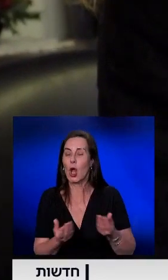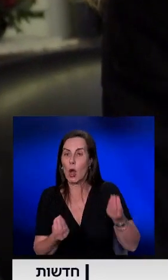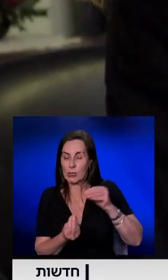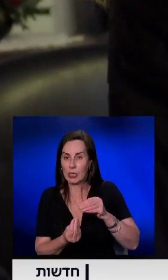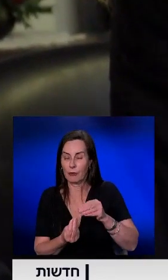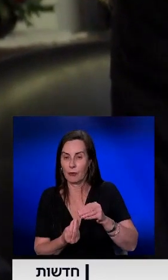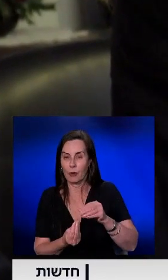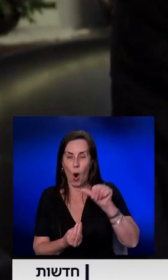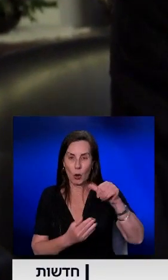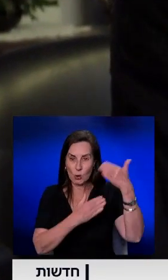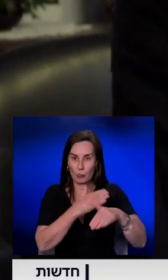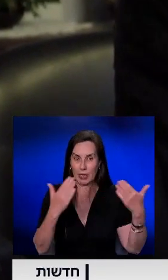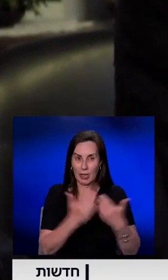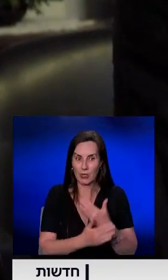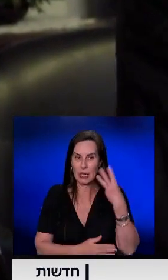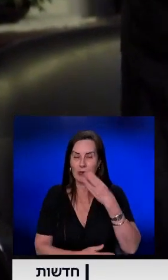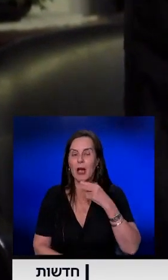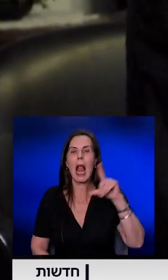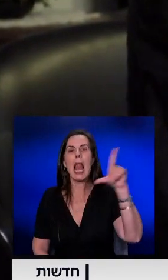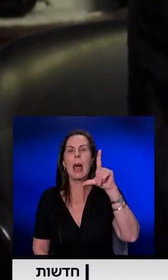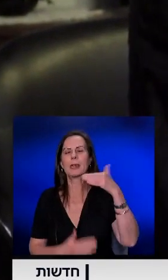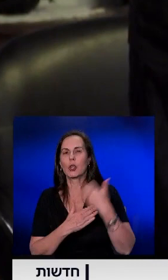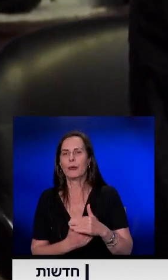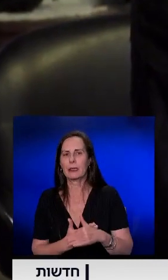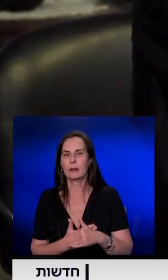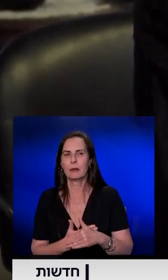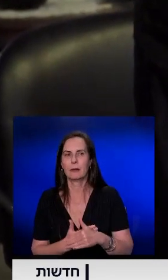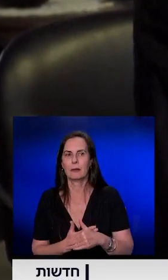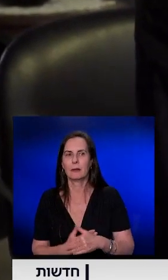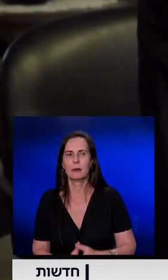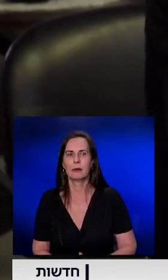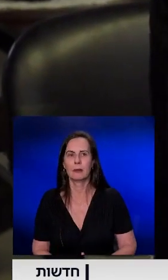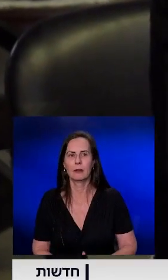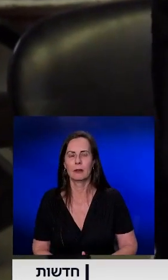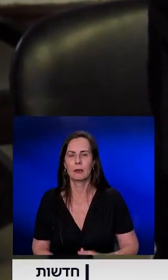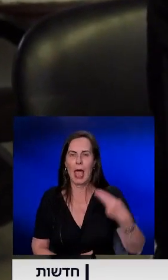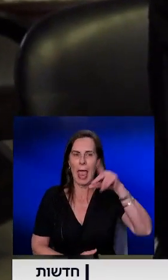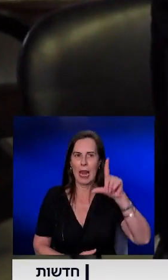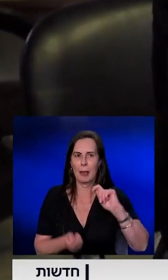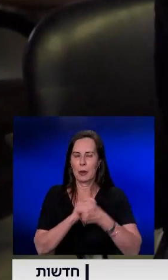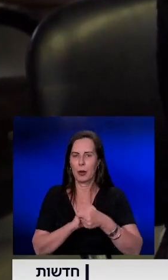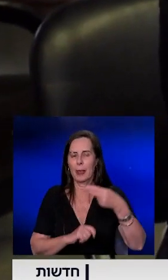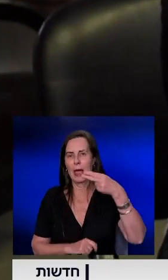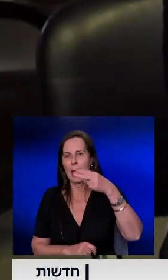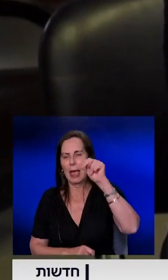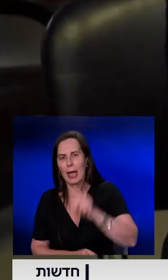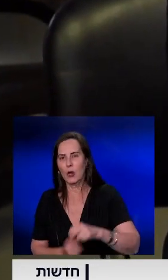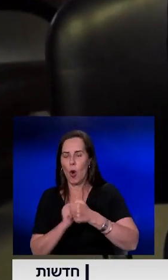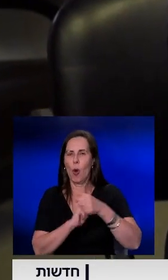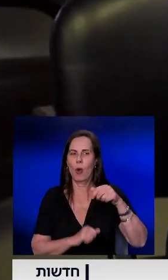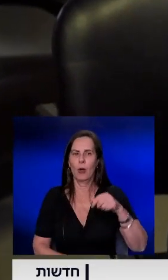להוסיף עוד סופית חדשה לשפה העברית, למד סופית. הל, במקום הם או הן, הל